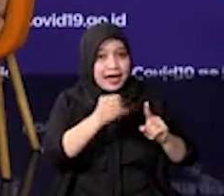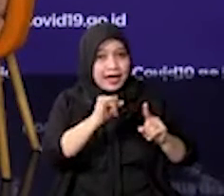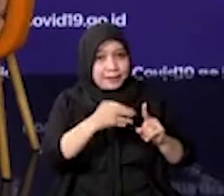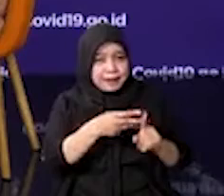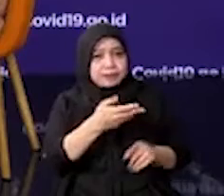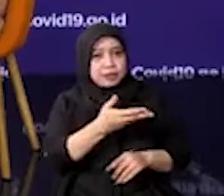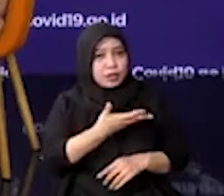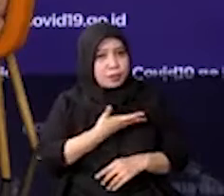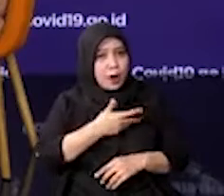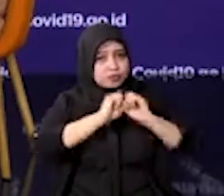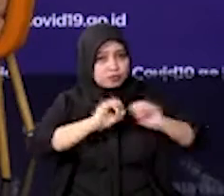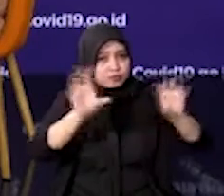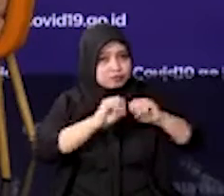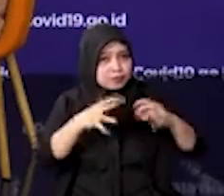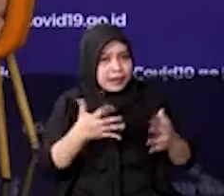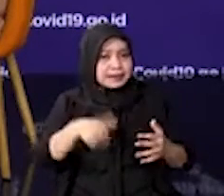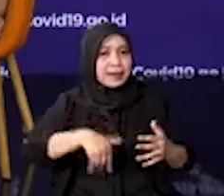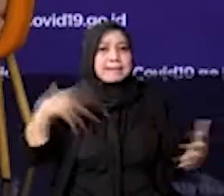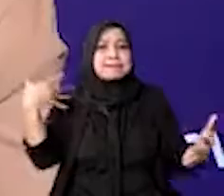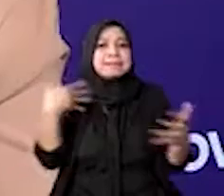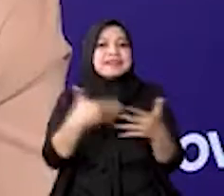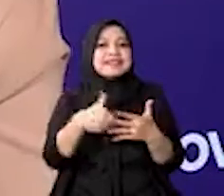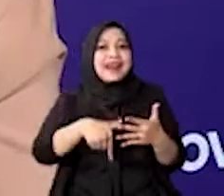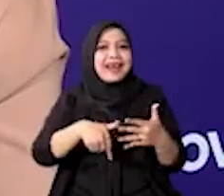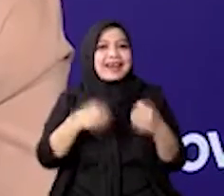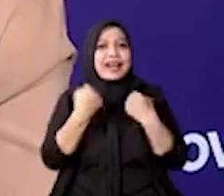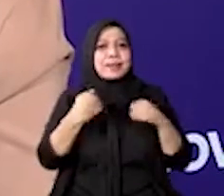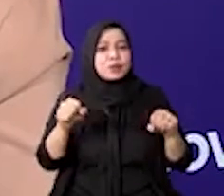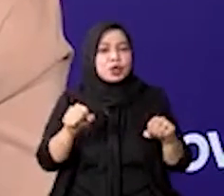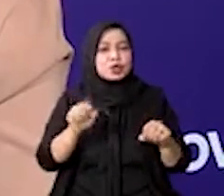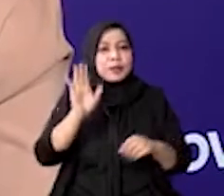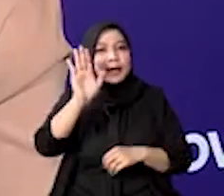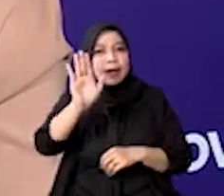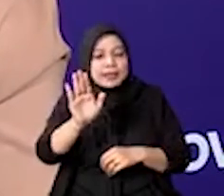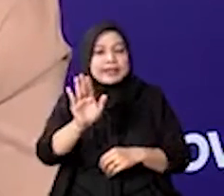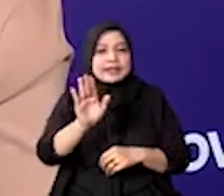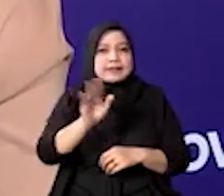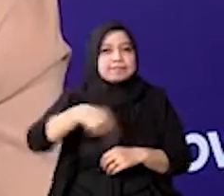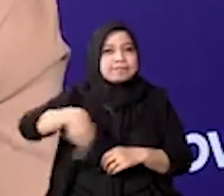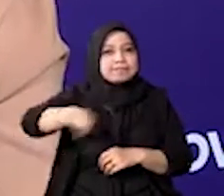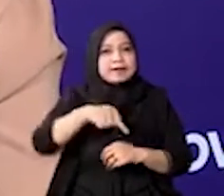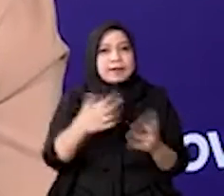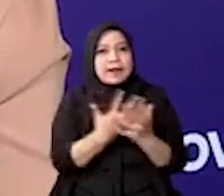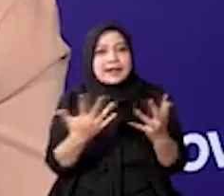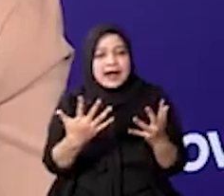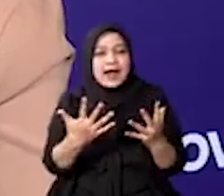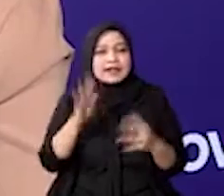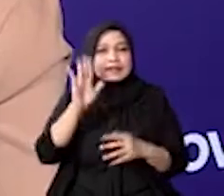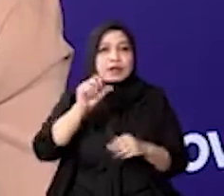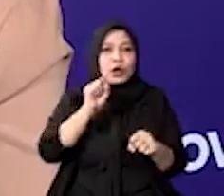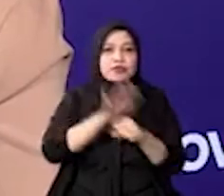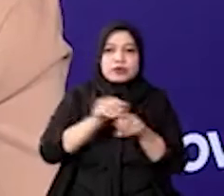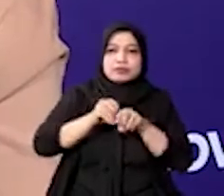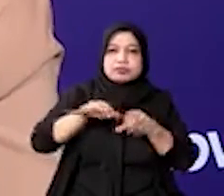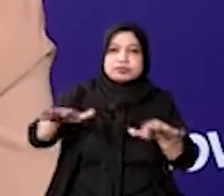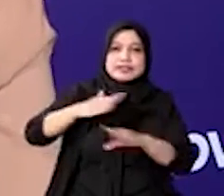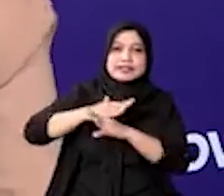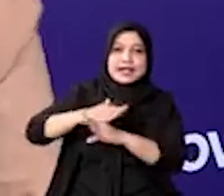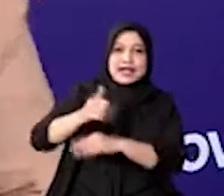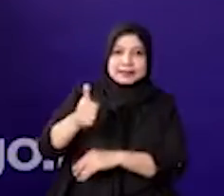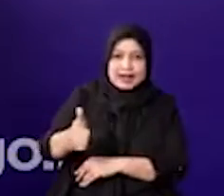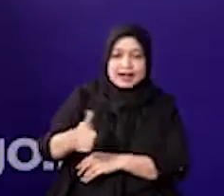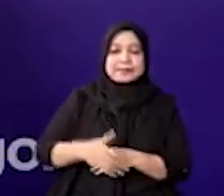masyarakat utamanya jelang libur ini Bagaimana untuk kita sebagai umat tetap menjaga pencegah atau melakukan pencegahan